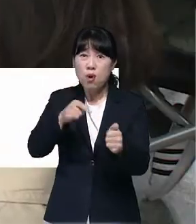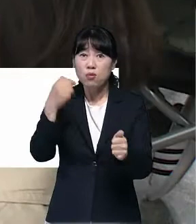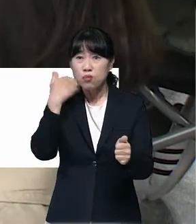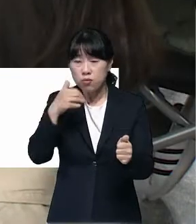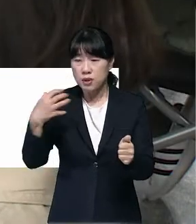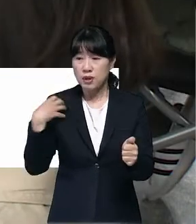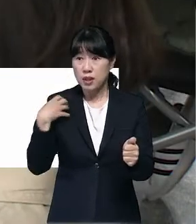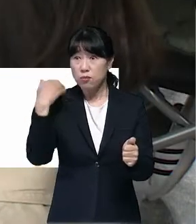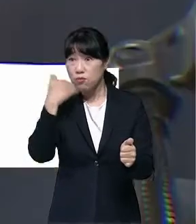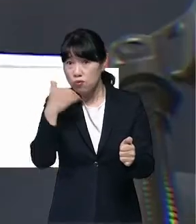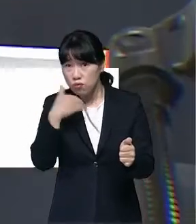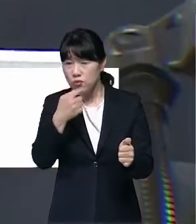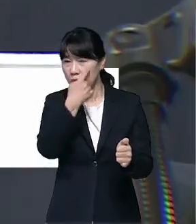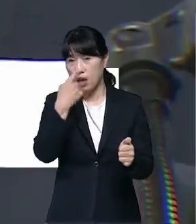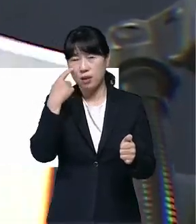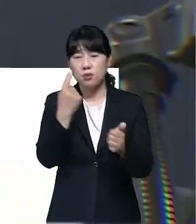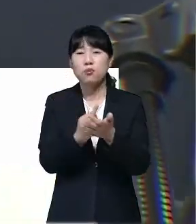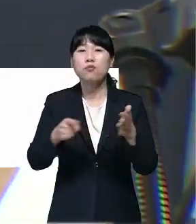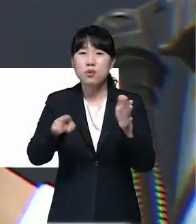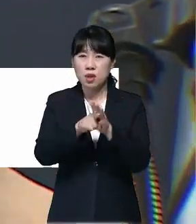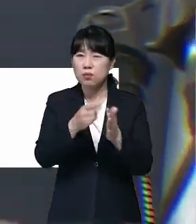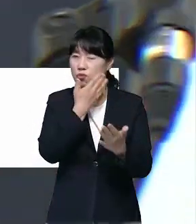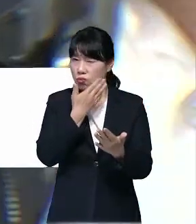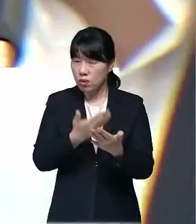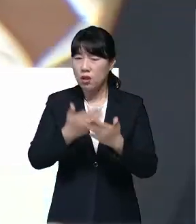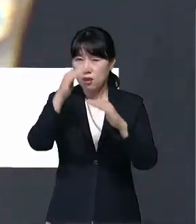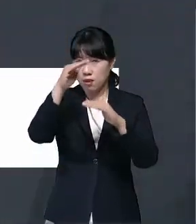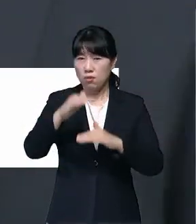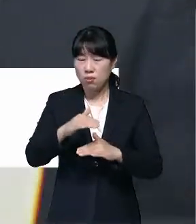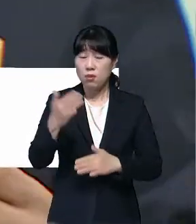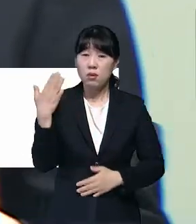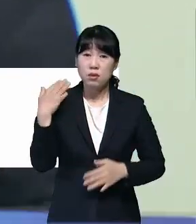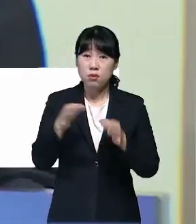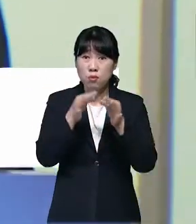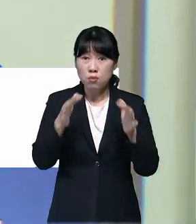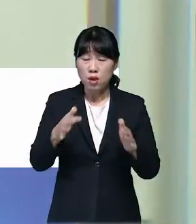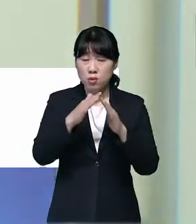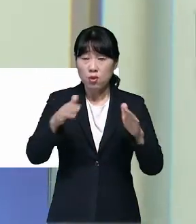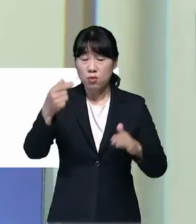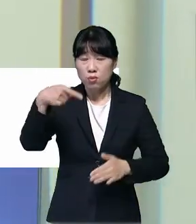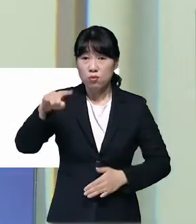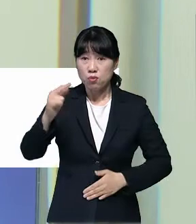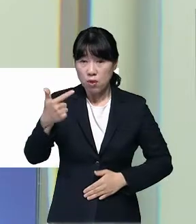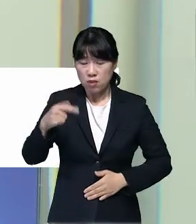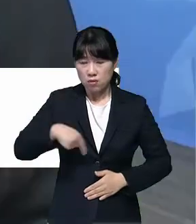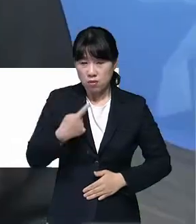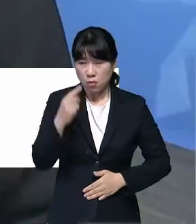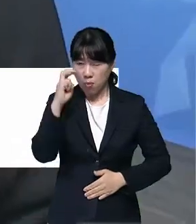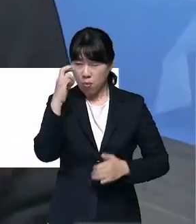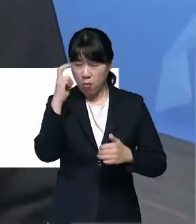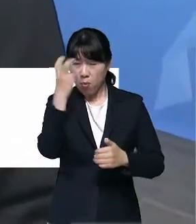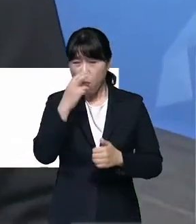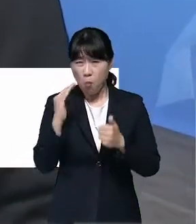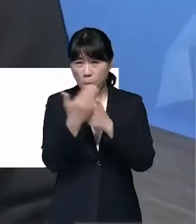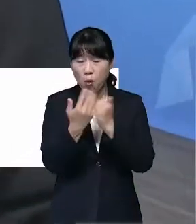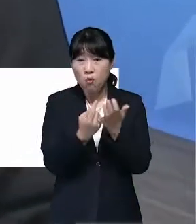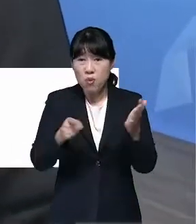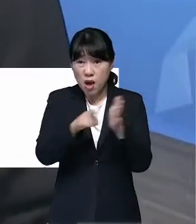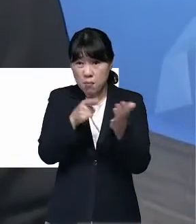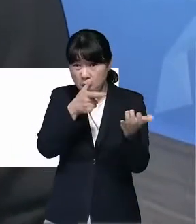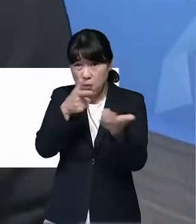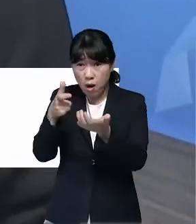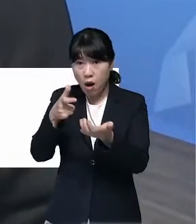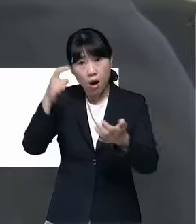규명에 중요한 단서가 될 것으로 보입니다. 그동안 전두환 신군부가 주장했던 자위권 주장과 정면 배치되는